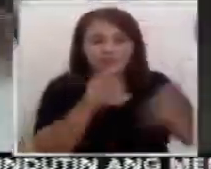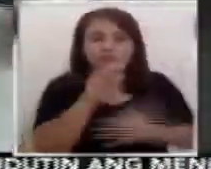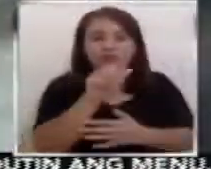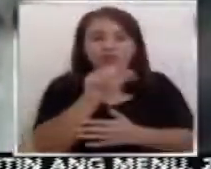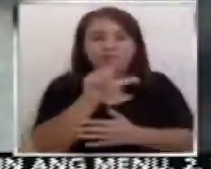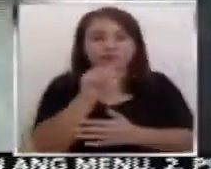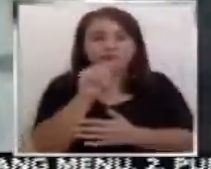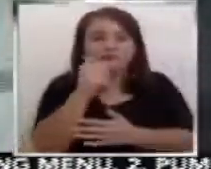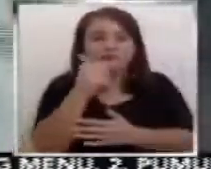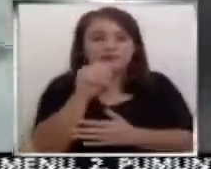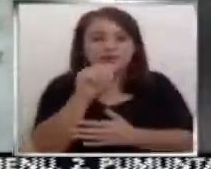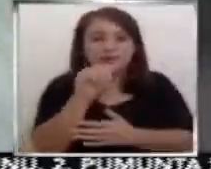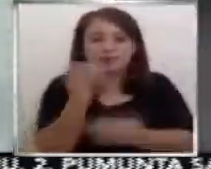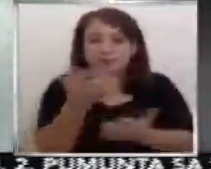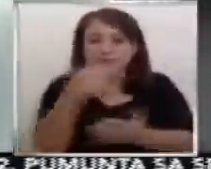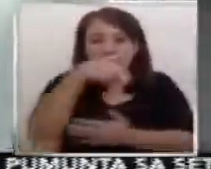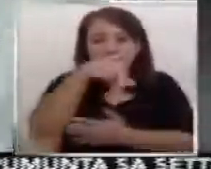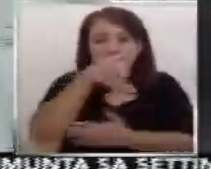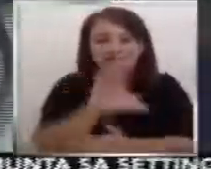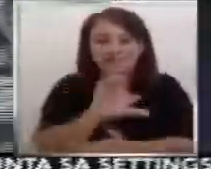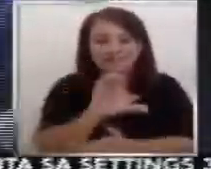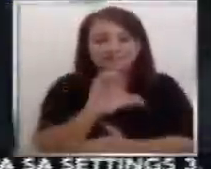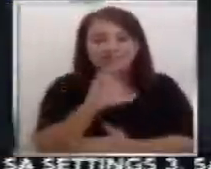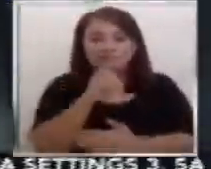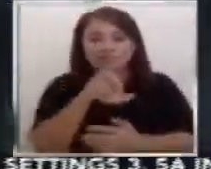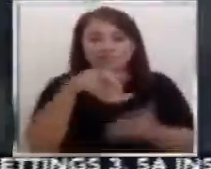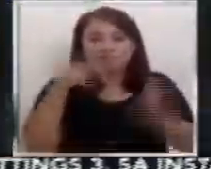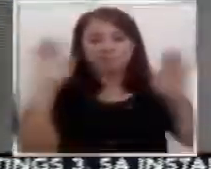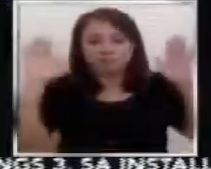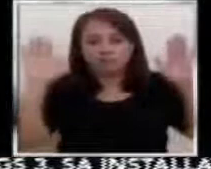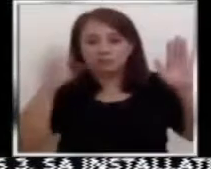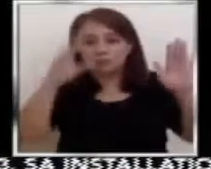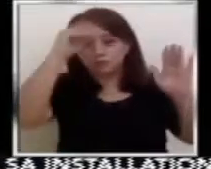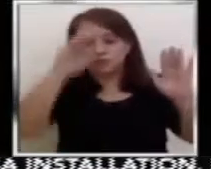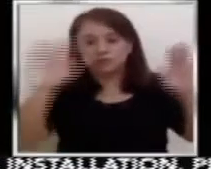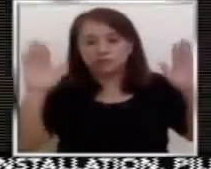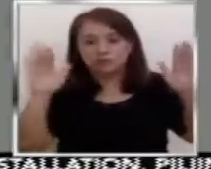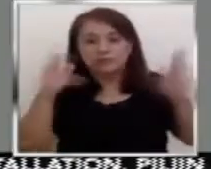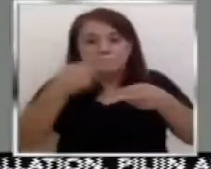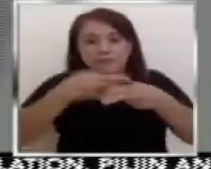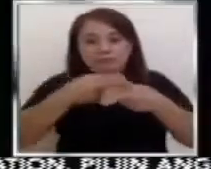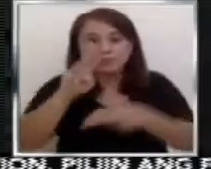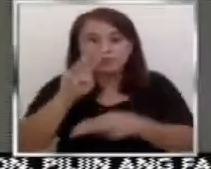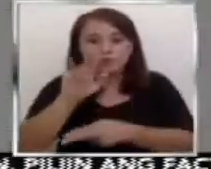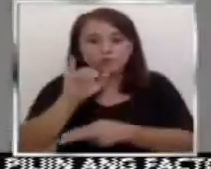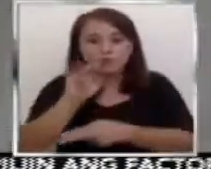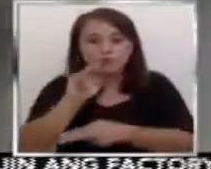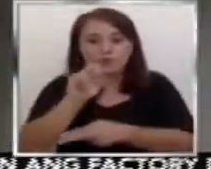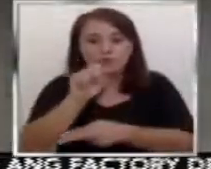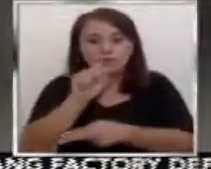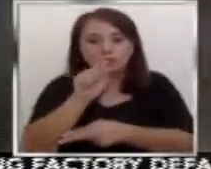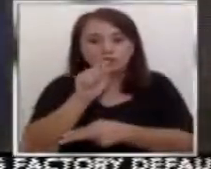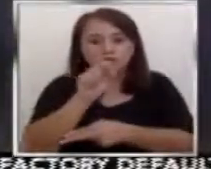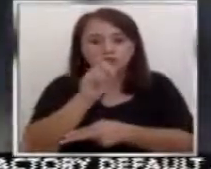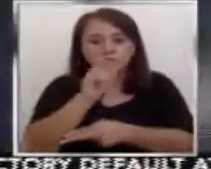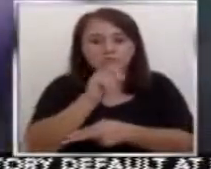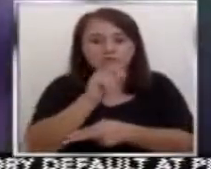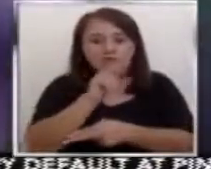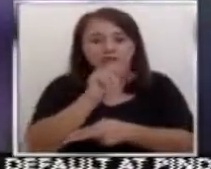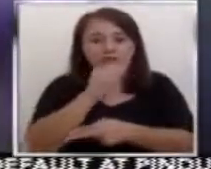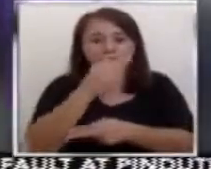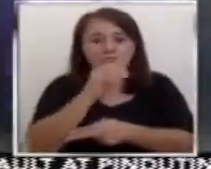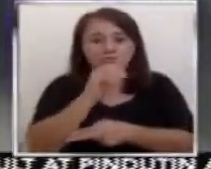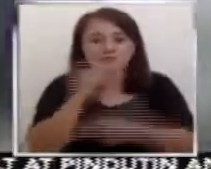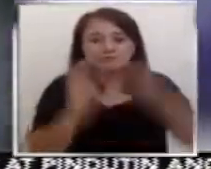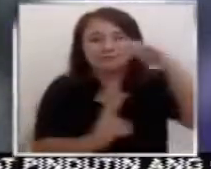City. Nakatalikod at nakataas ang kamay ng lalaki na kinilalang si Winston Ragos, isang retiradong sundalo.